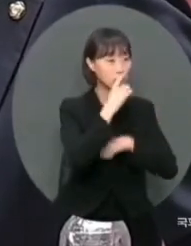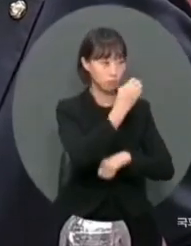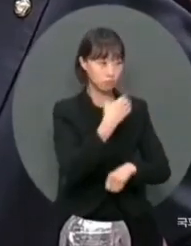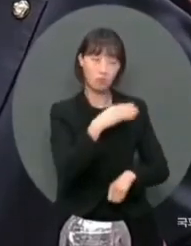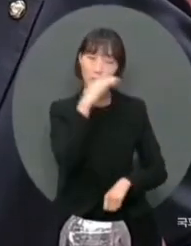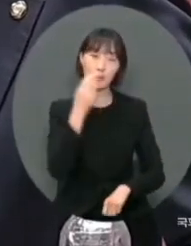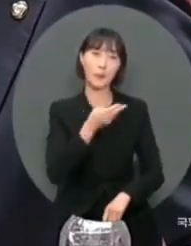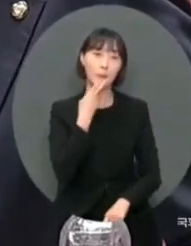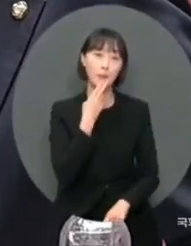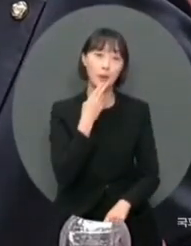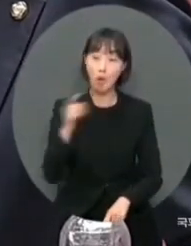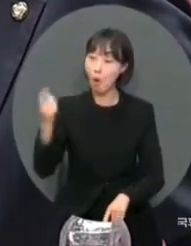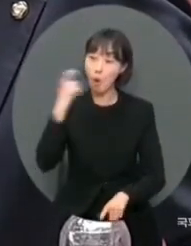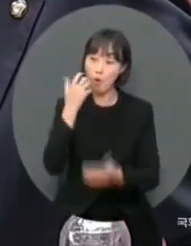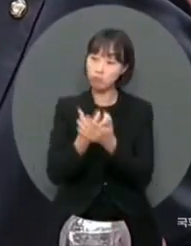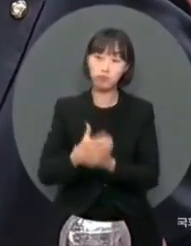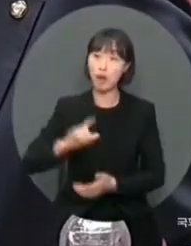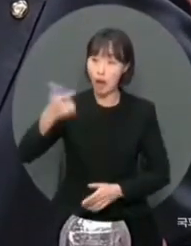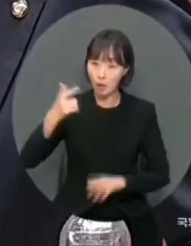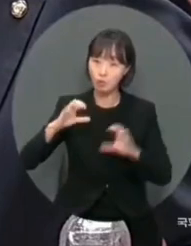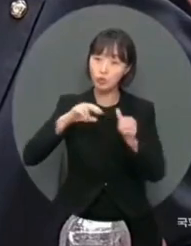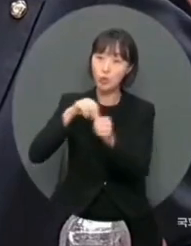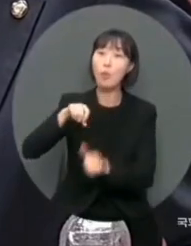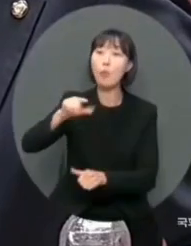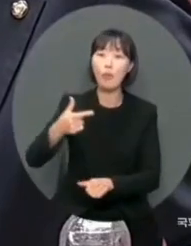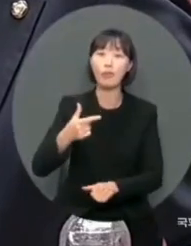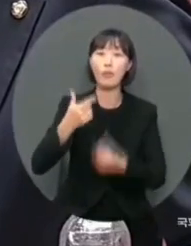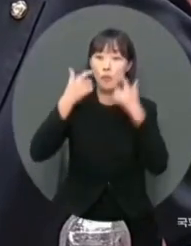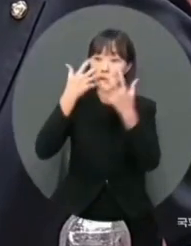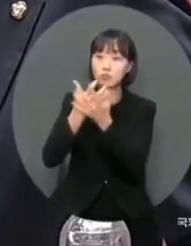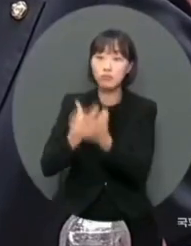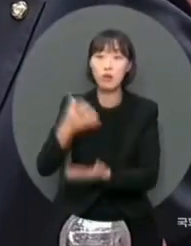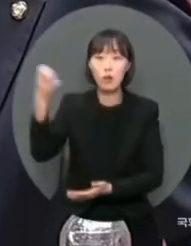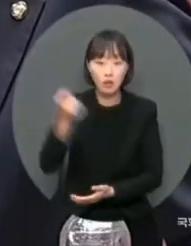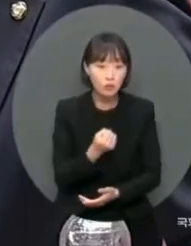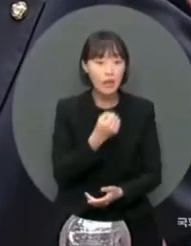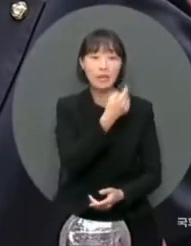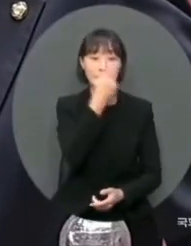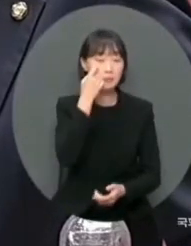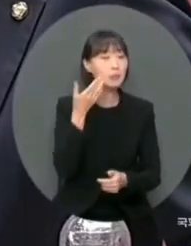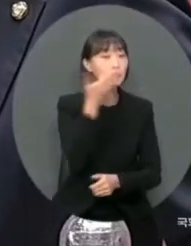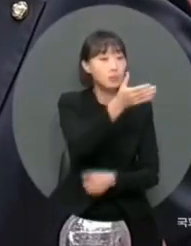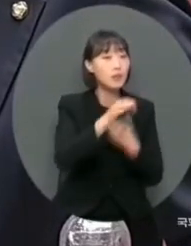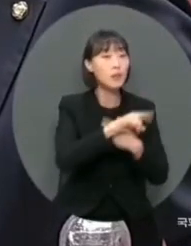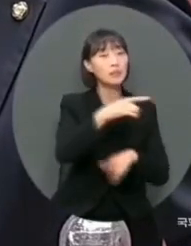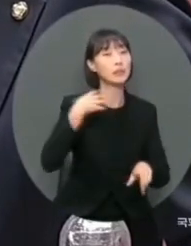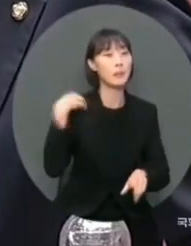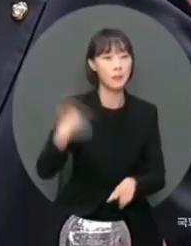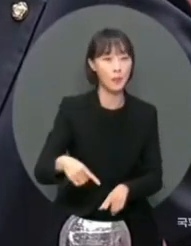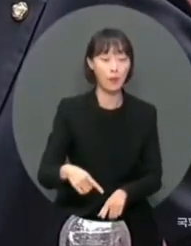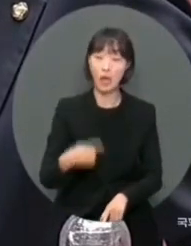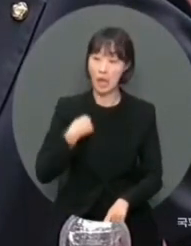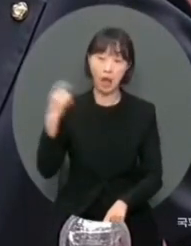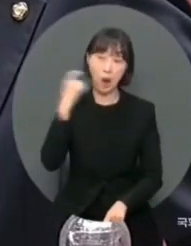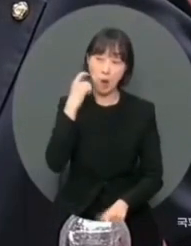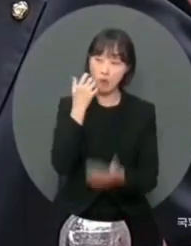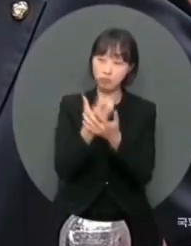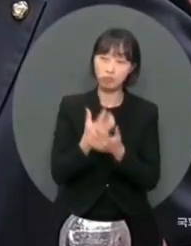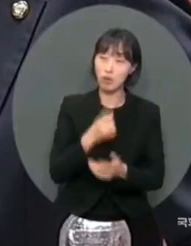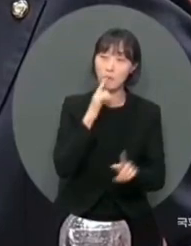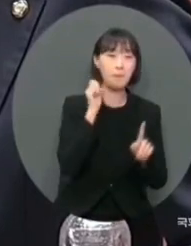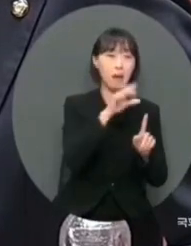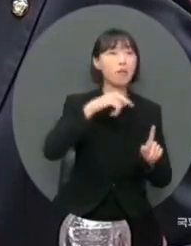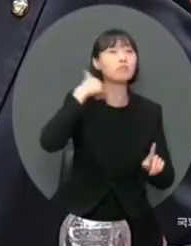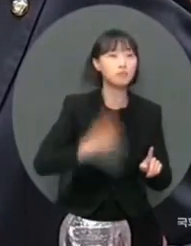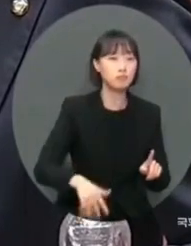아니라고 한다면 어떻게 그것이, 책임지시겠습니까? 저는 그것이 허위 문서라고 어떻게 얘기한 책임지시겠습니까? 적이 없습니다. 제가 허위 문서라고 얘기한 적이 없습니다. 다만 제가 확인할